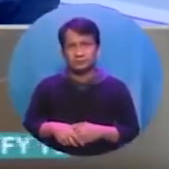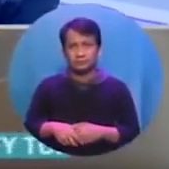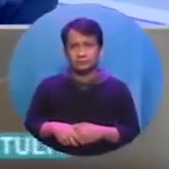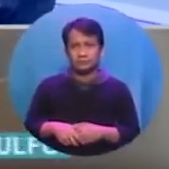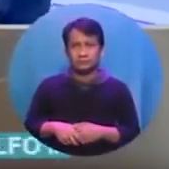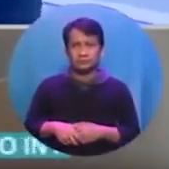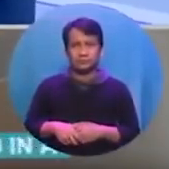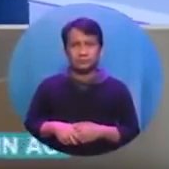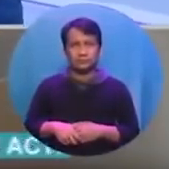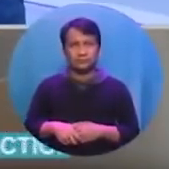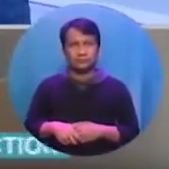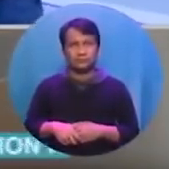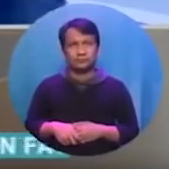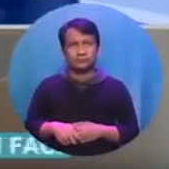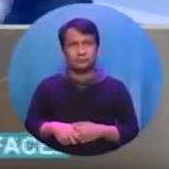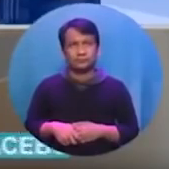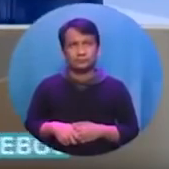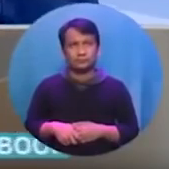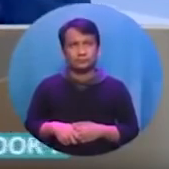Yeah!